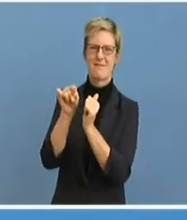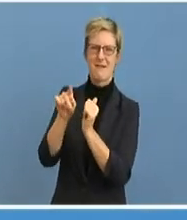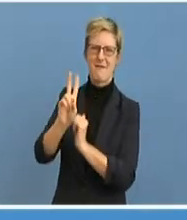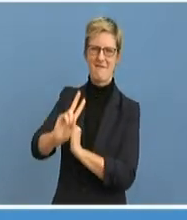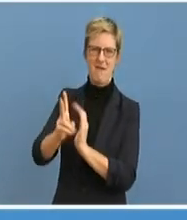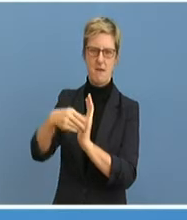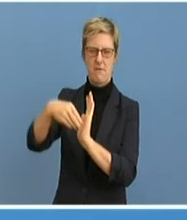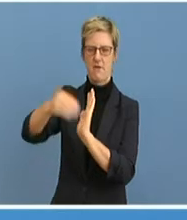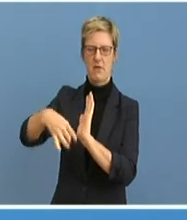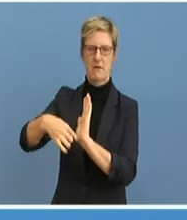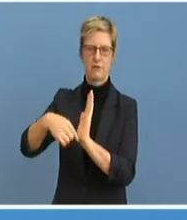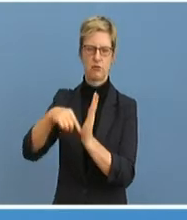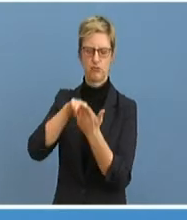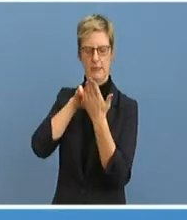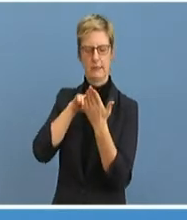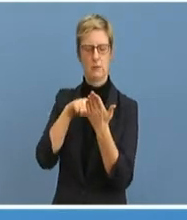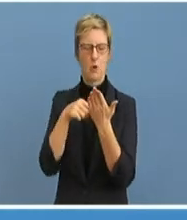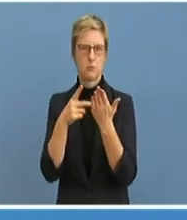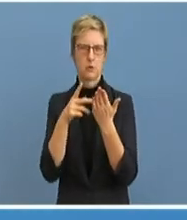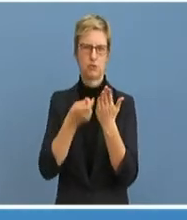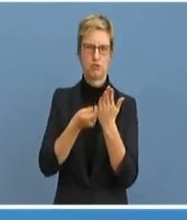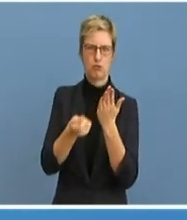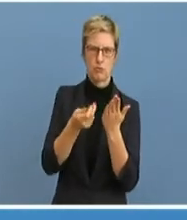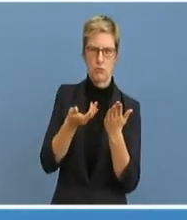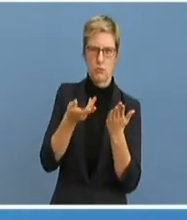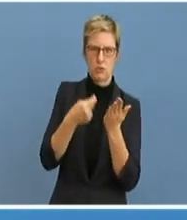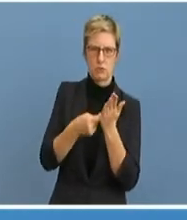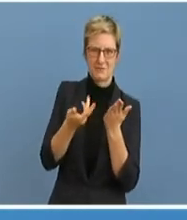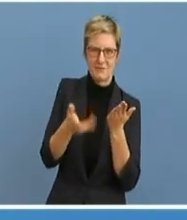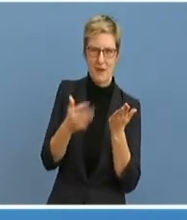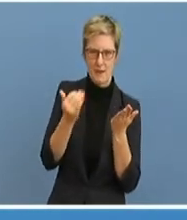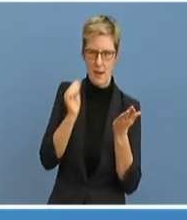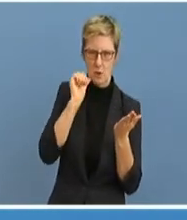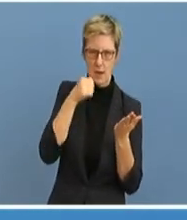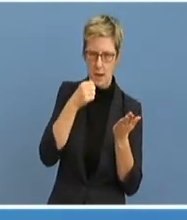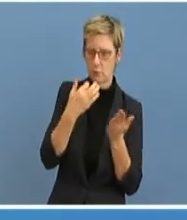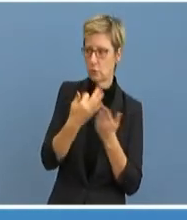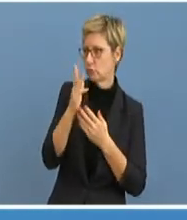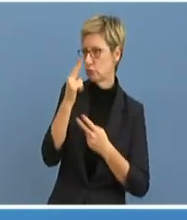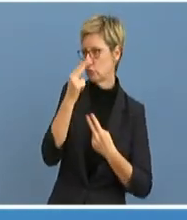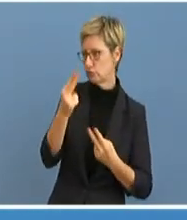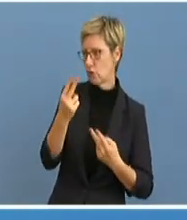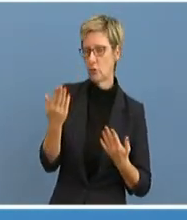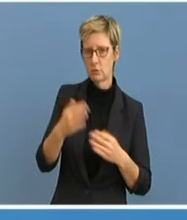Das heißt, da müsste man gucken im Einzelfall, wer sozusagen was,